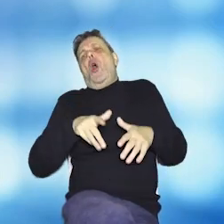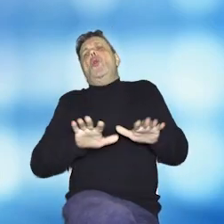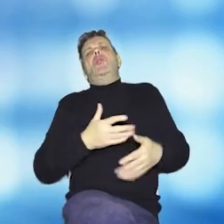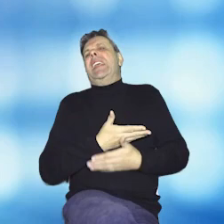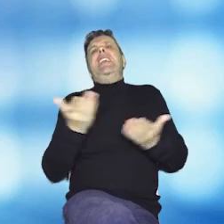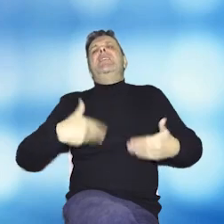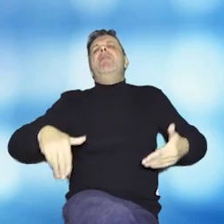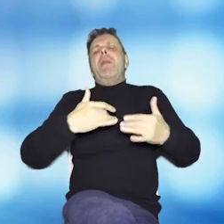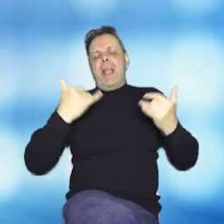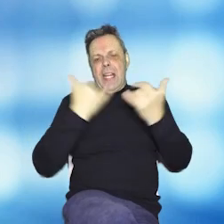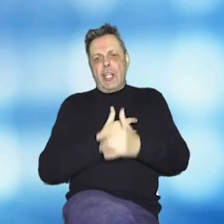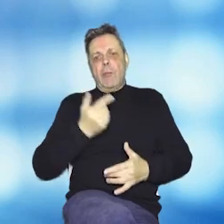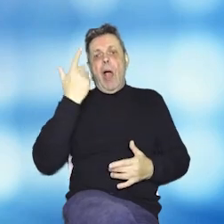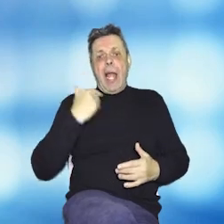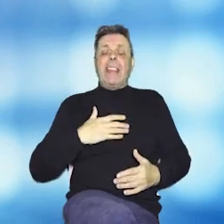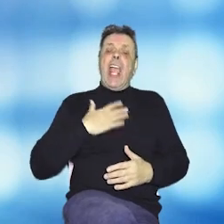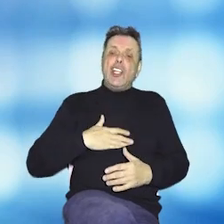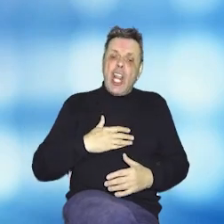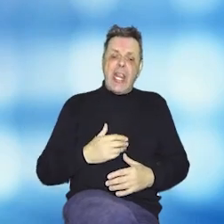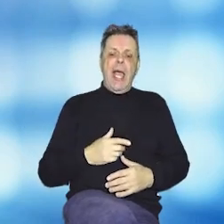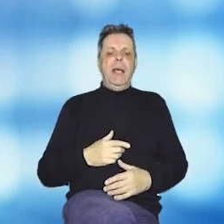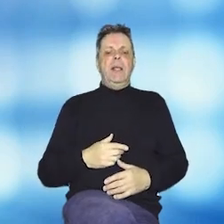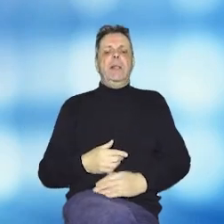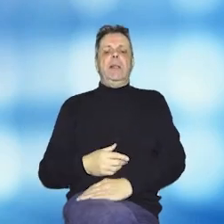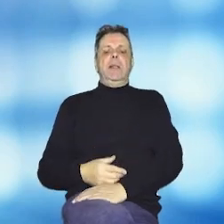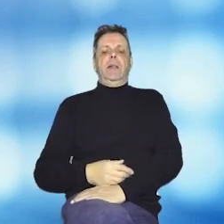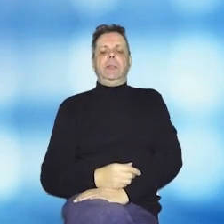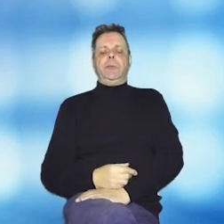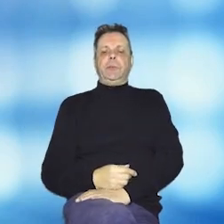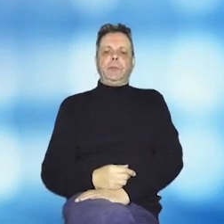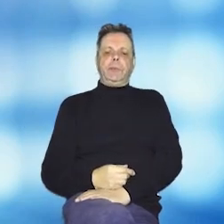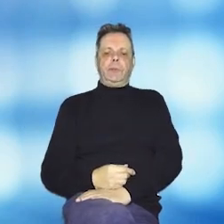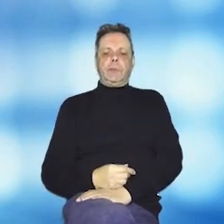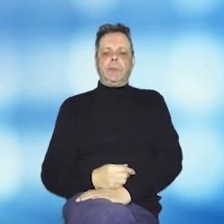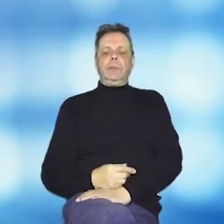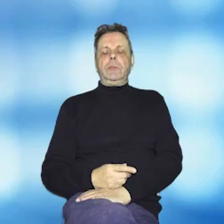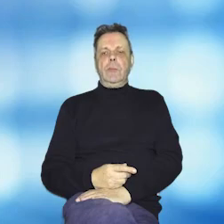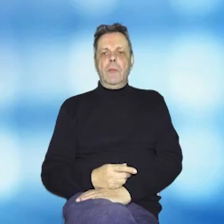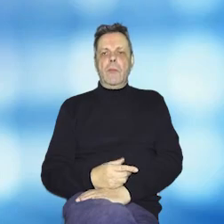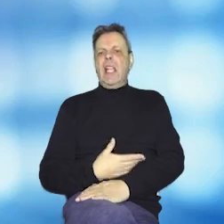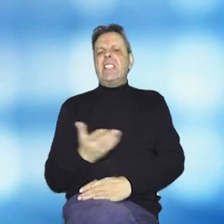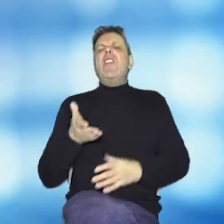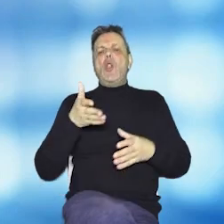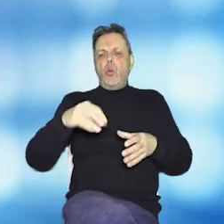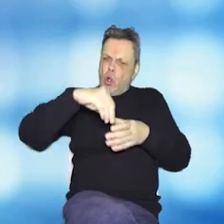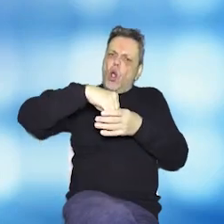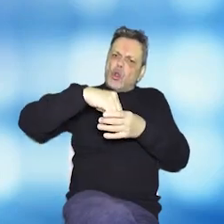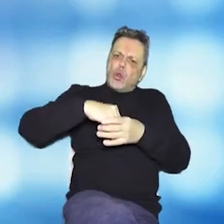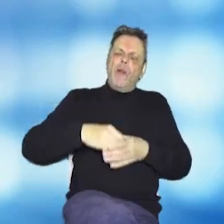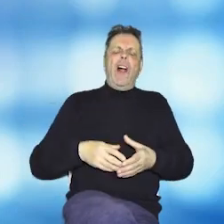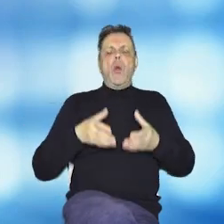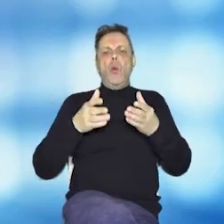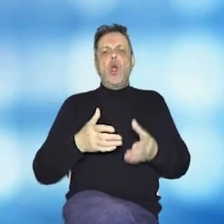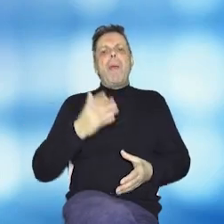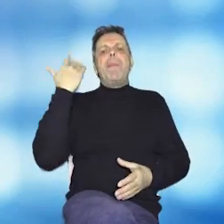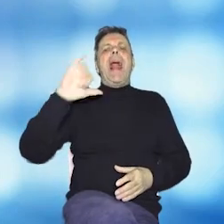svi griješimo, ali da je intencija ipak ovih ajmo reći tih aktera koji su bili na tim